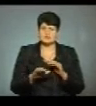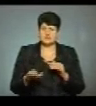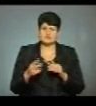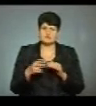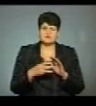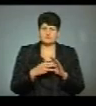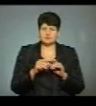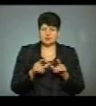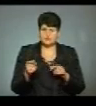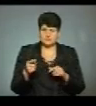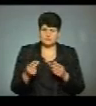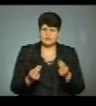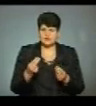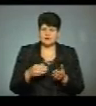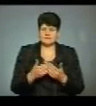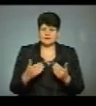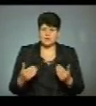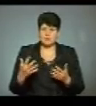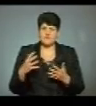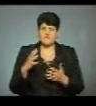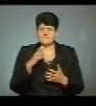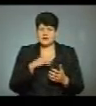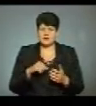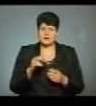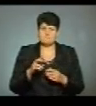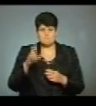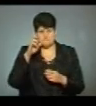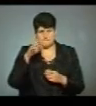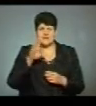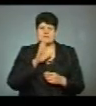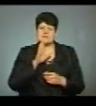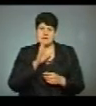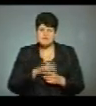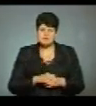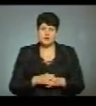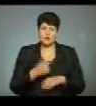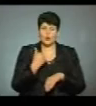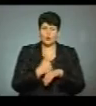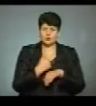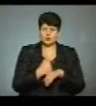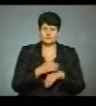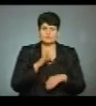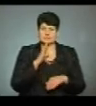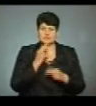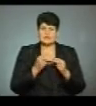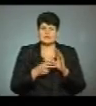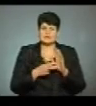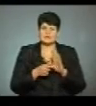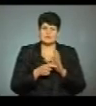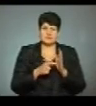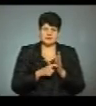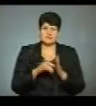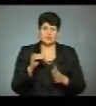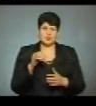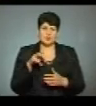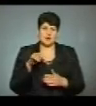28-ї школи Тернополя грають виставу «Викрадення принцеси». Головну героїню, принцесу, яку викрав розбійник, грає семикласниця Юліана